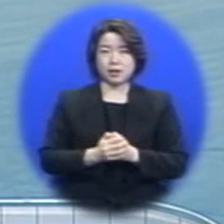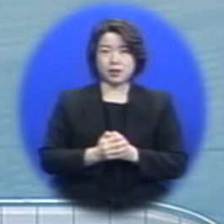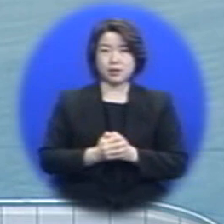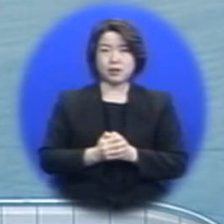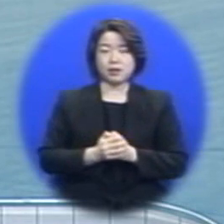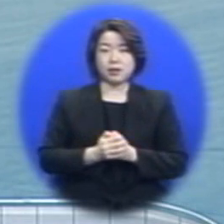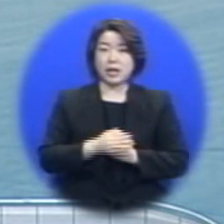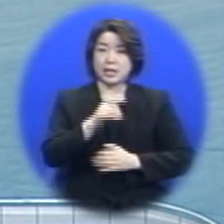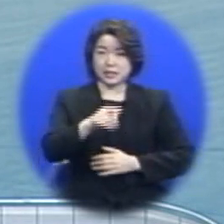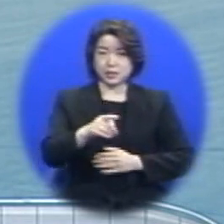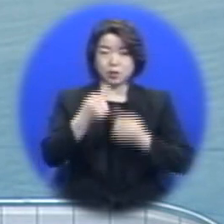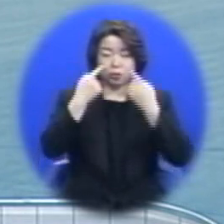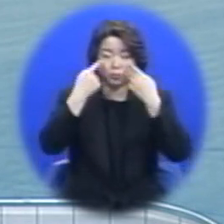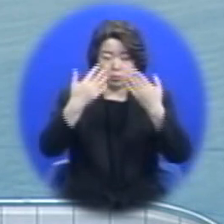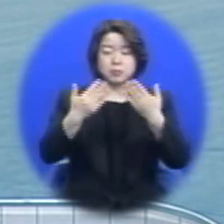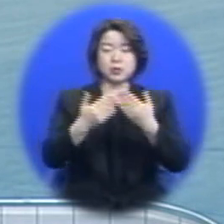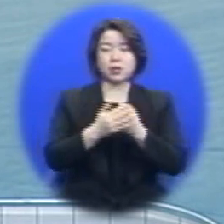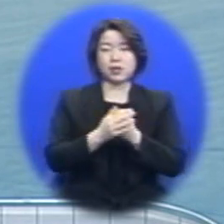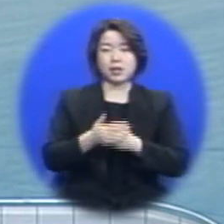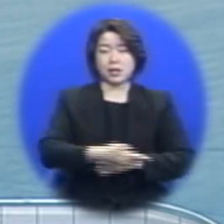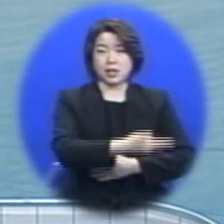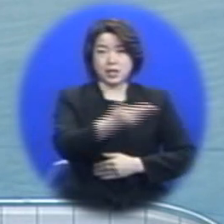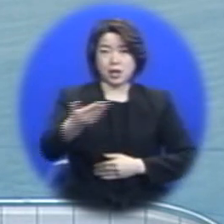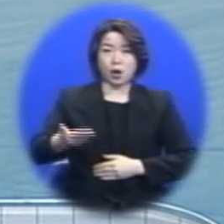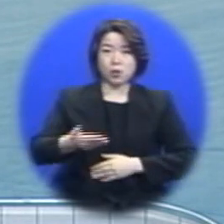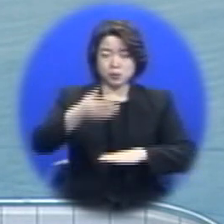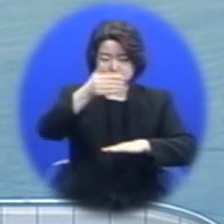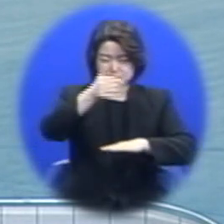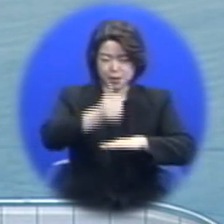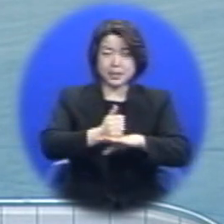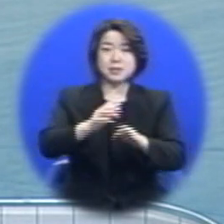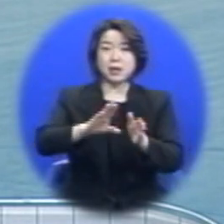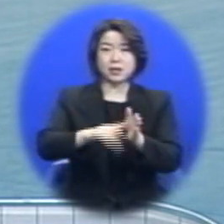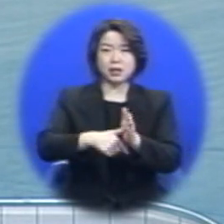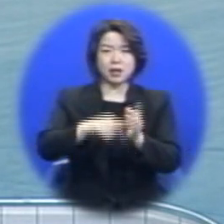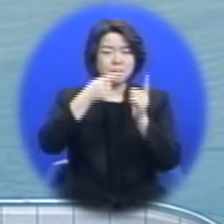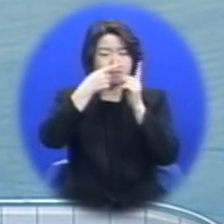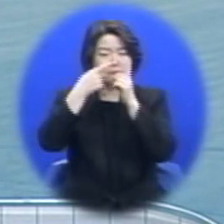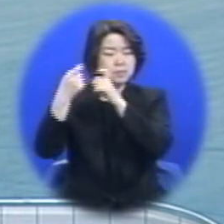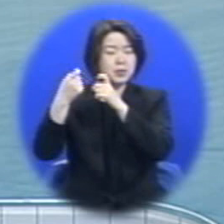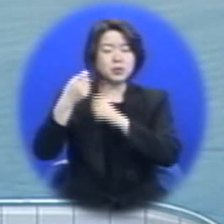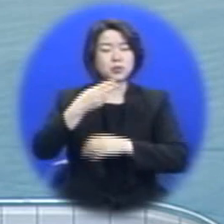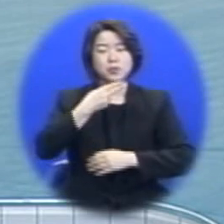점이 분명해야 여러분들이 마지막 때에 미혹당하지 않게 됩니다.